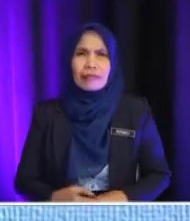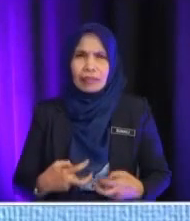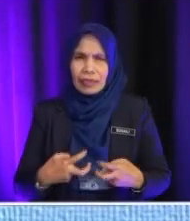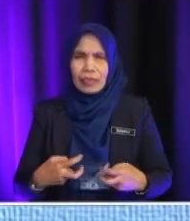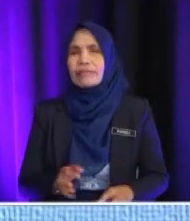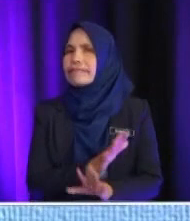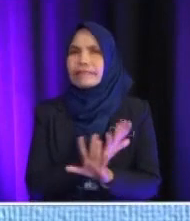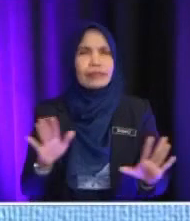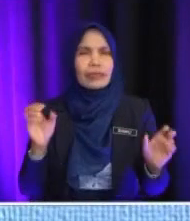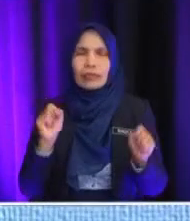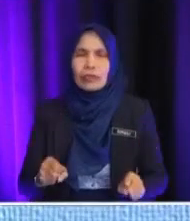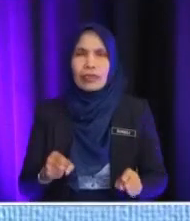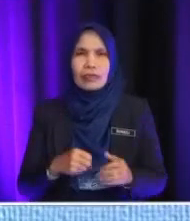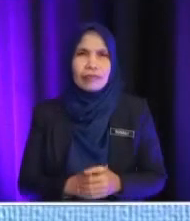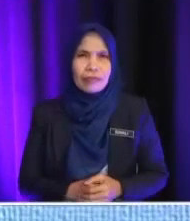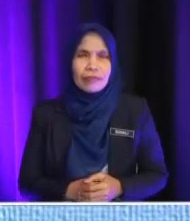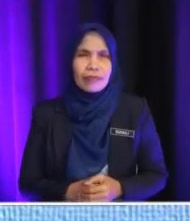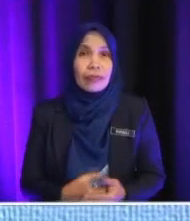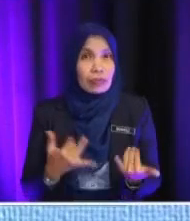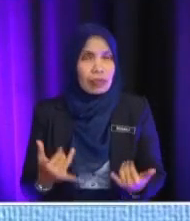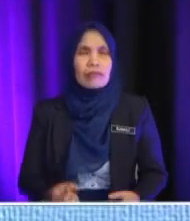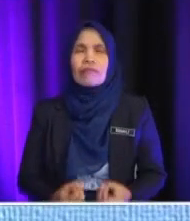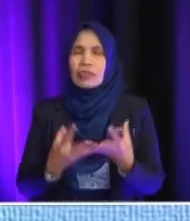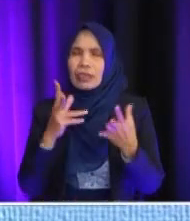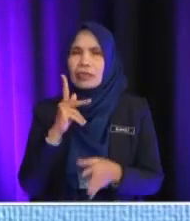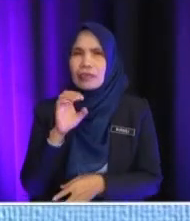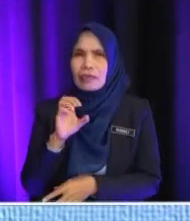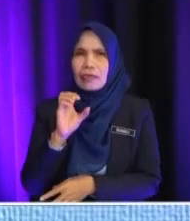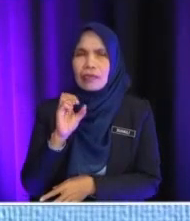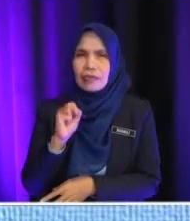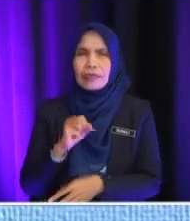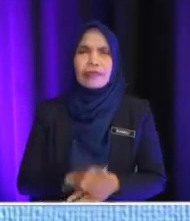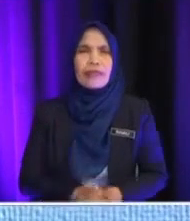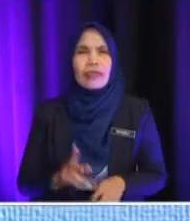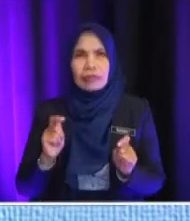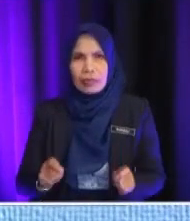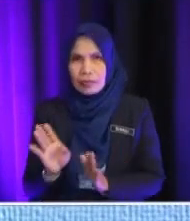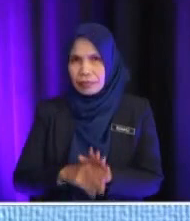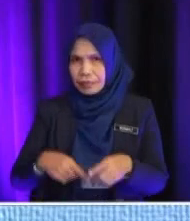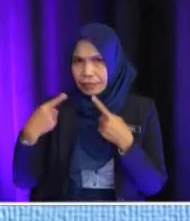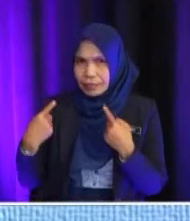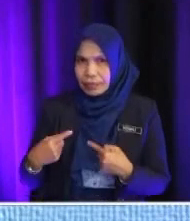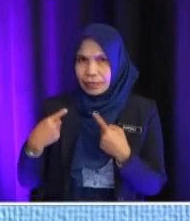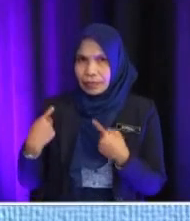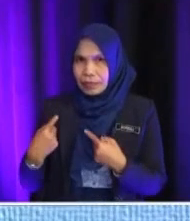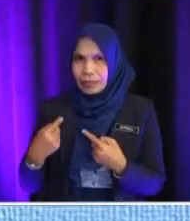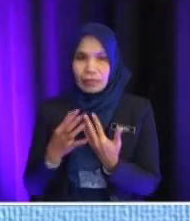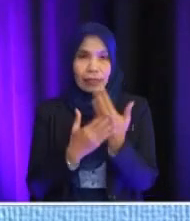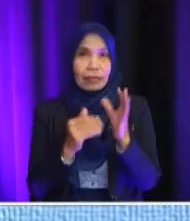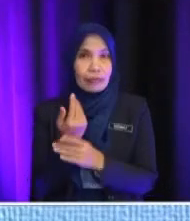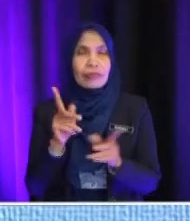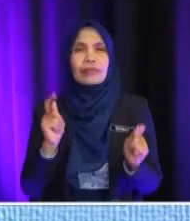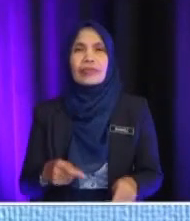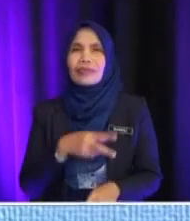renjatan. Ya, betul. Sekarang banyak kes kan? Betul. Okay. Jadi kita kena berhati-hati dan pastikan tangan kita kering.